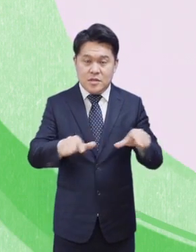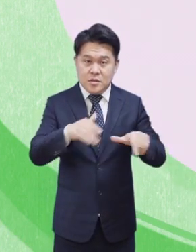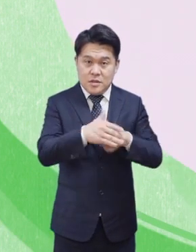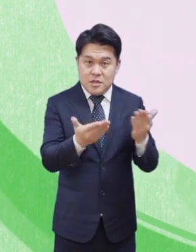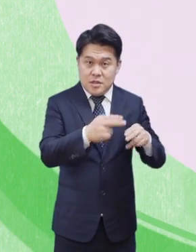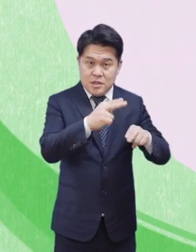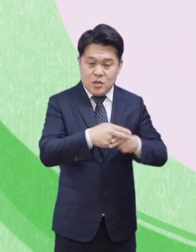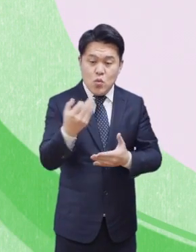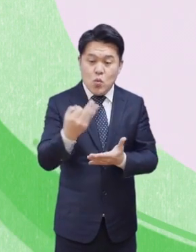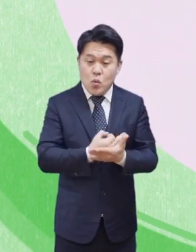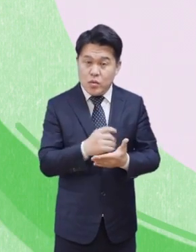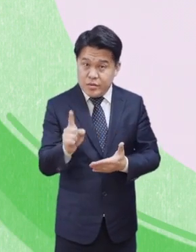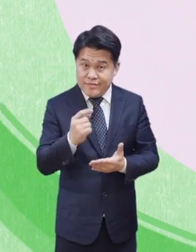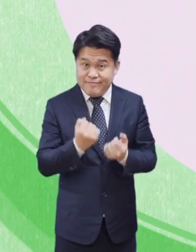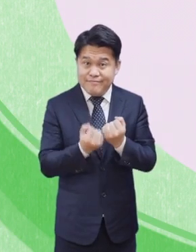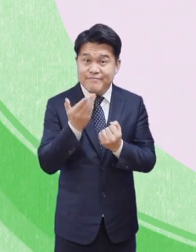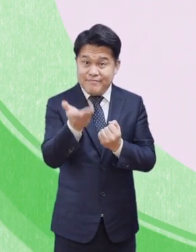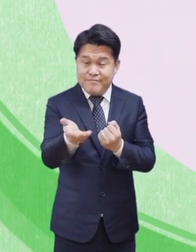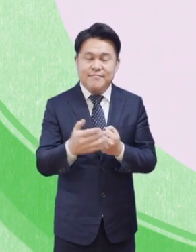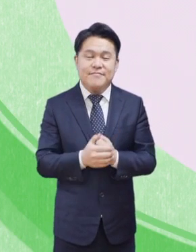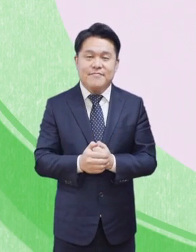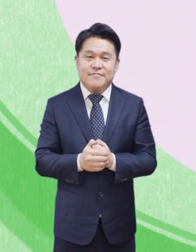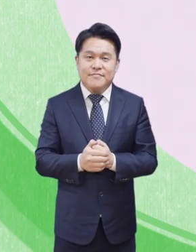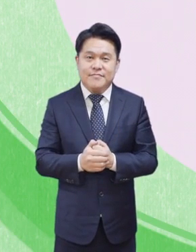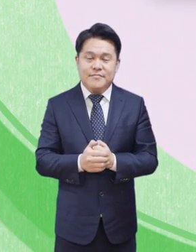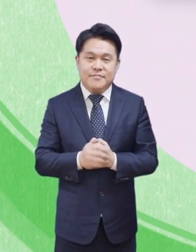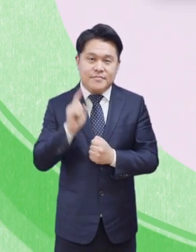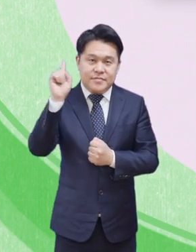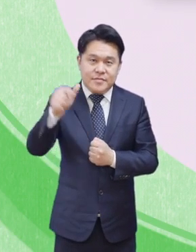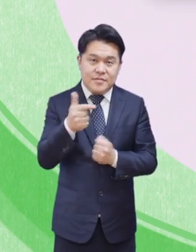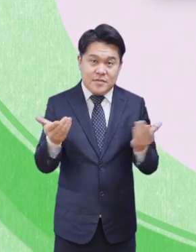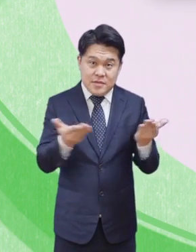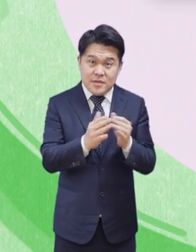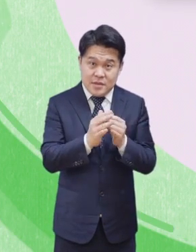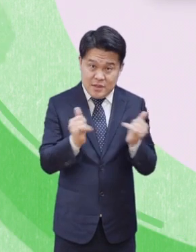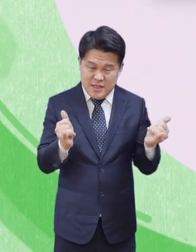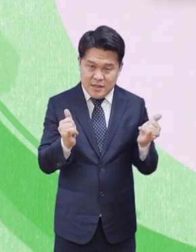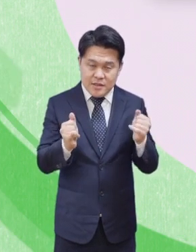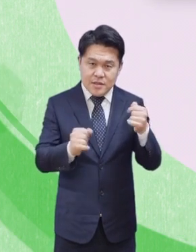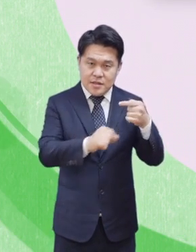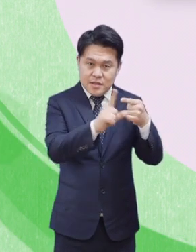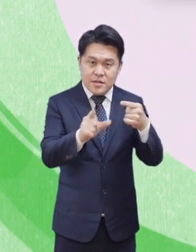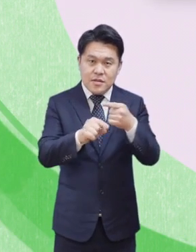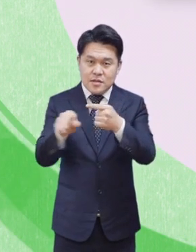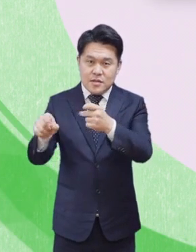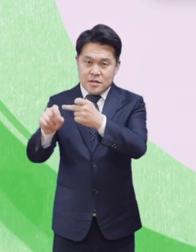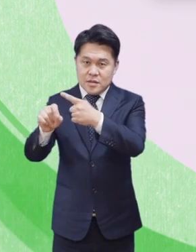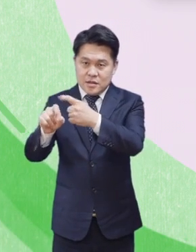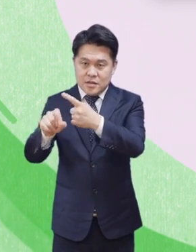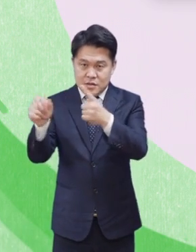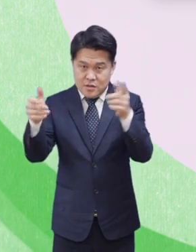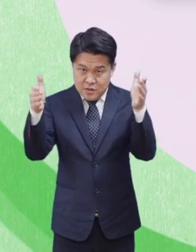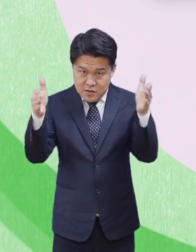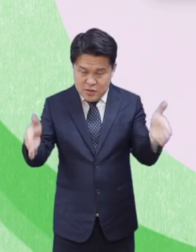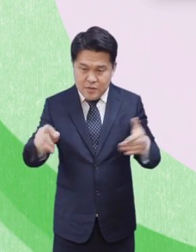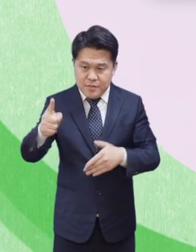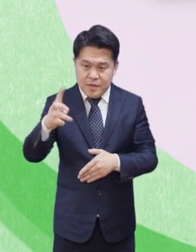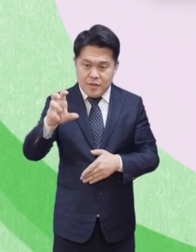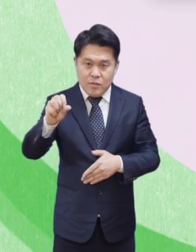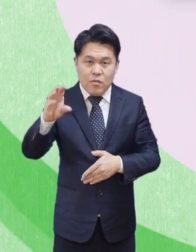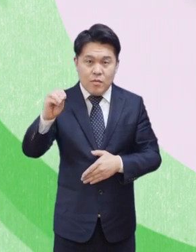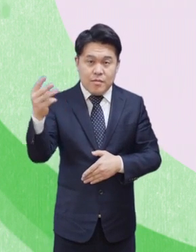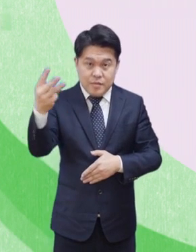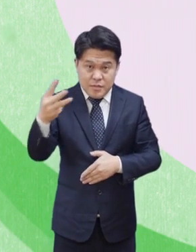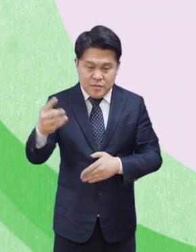일반형 일자리의 월급에 대해 안내해드리겠습니다. 전일제는 1월에서 11월에는 135만 3천